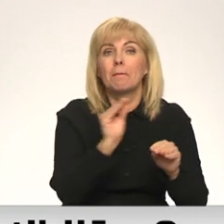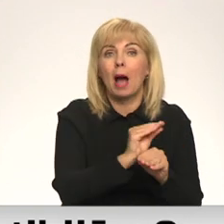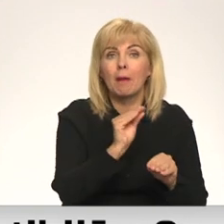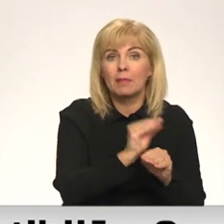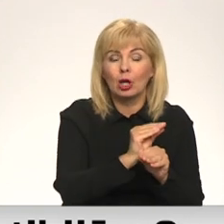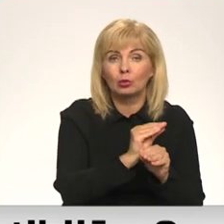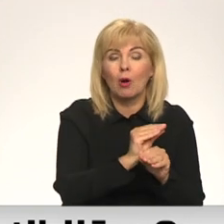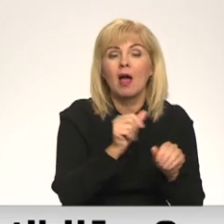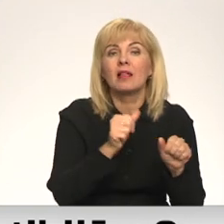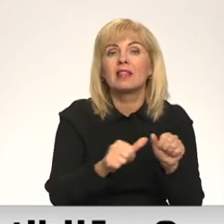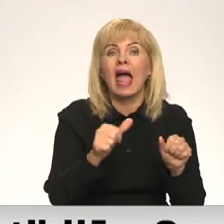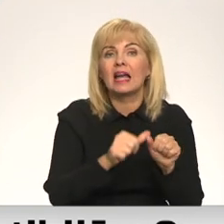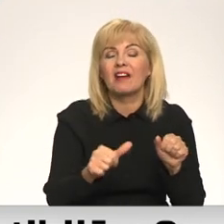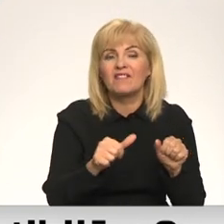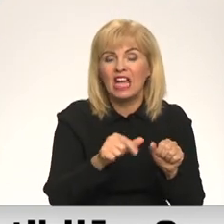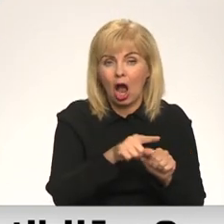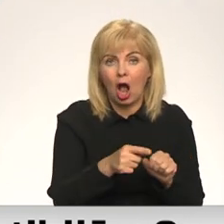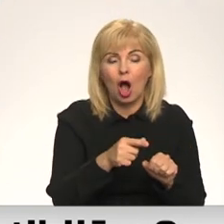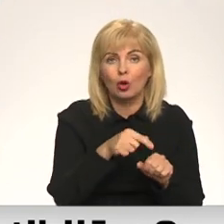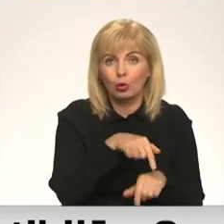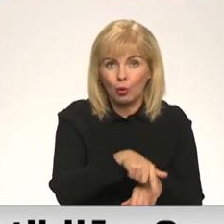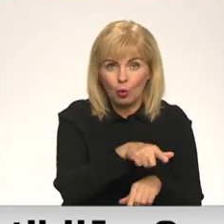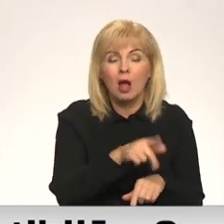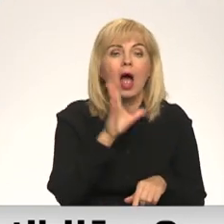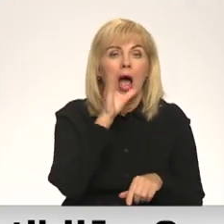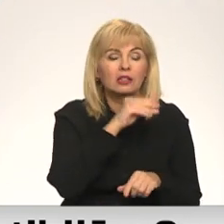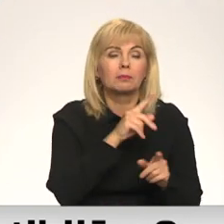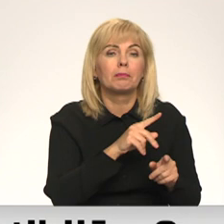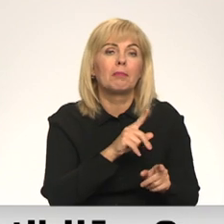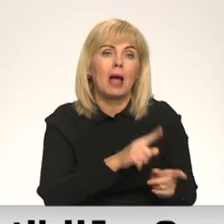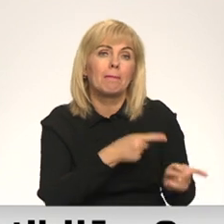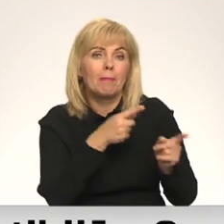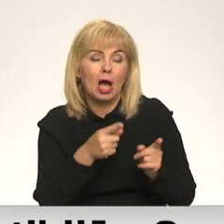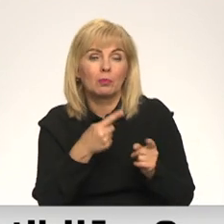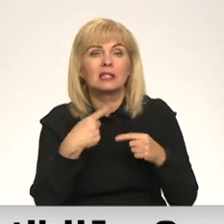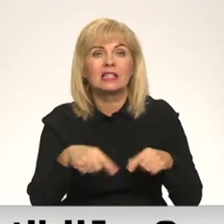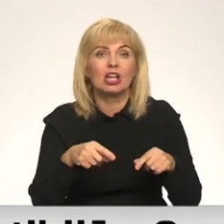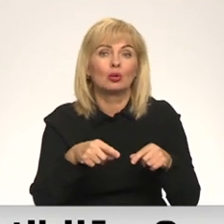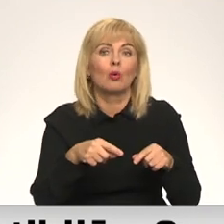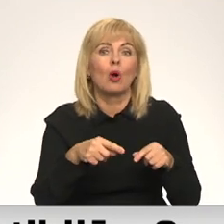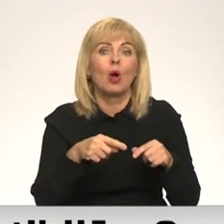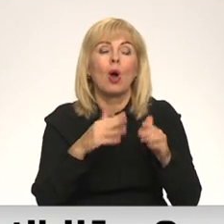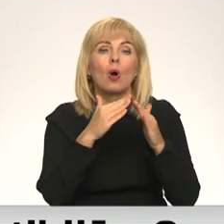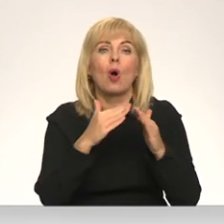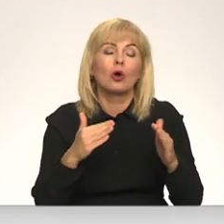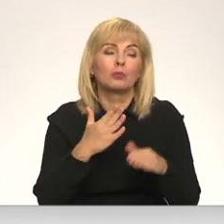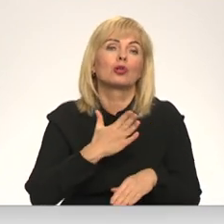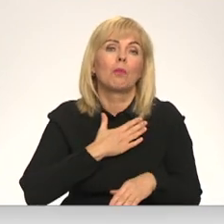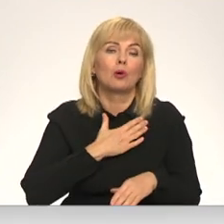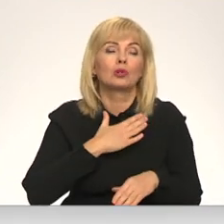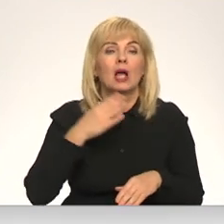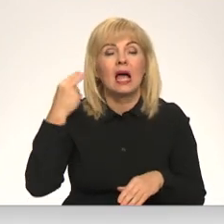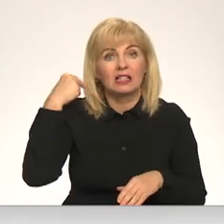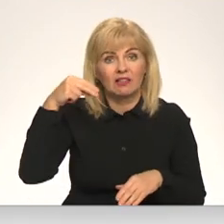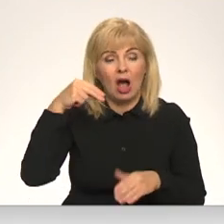ar degvielu. Mums ir iespējas arī pārvietoties uz citu korpusu, ja mūsu zvanu